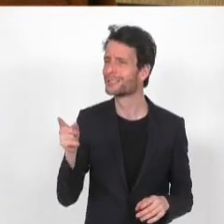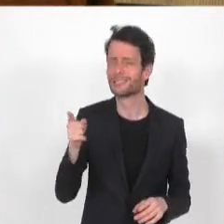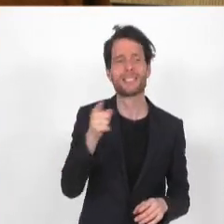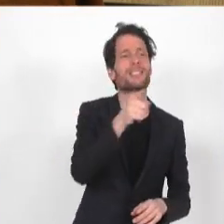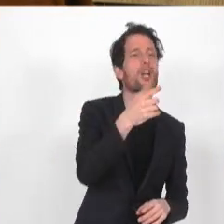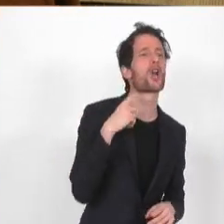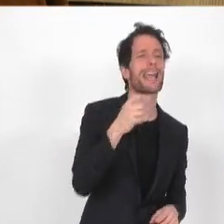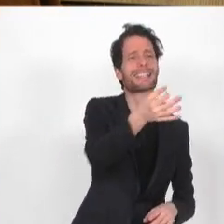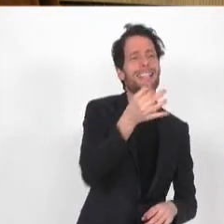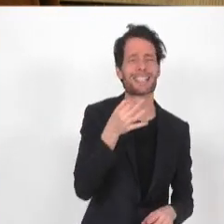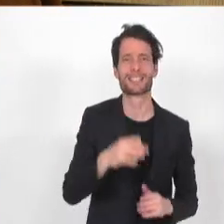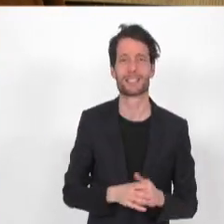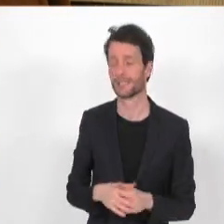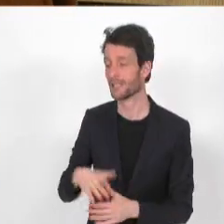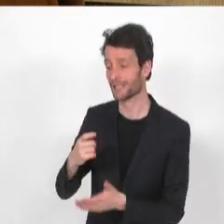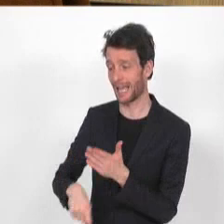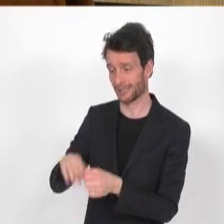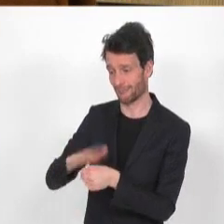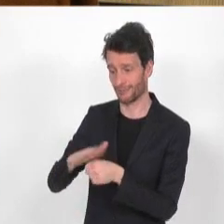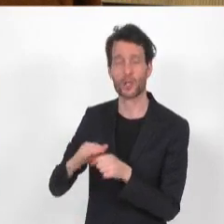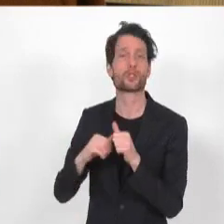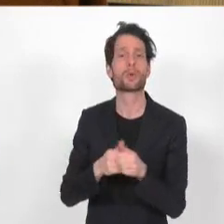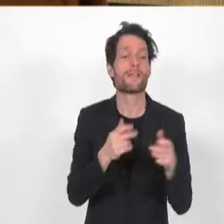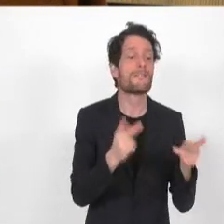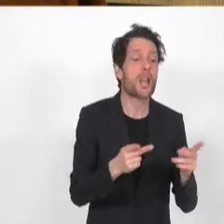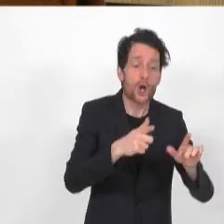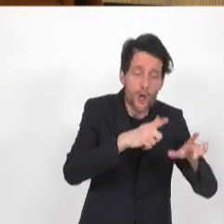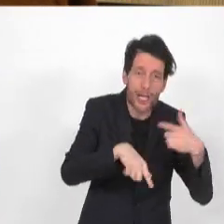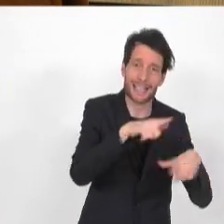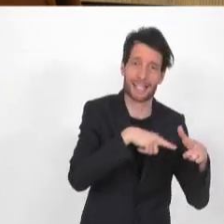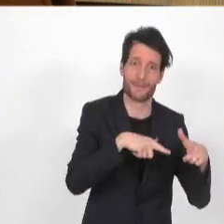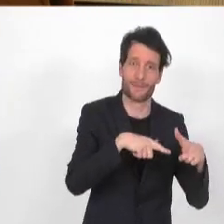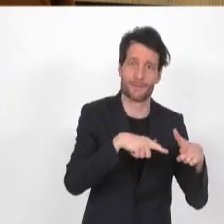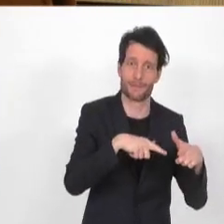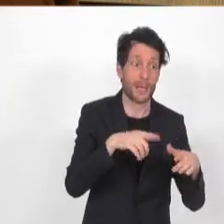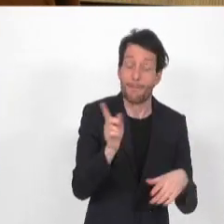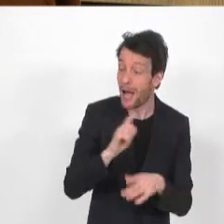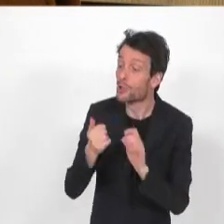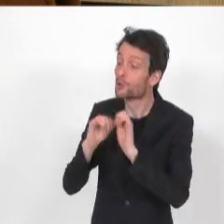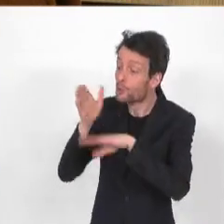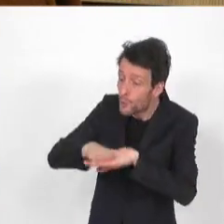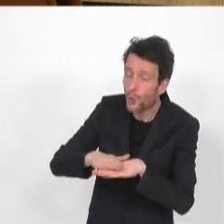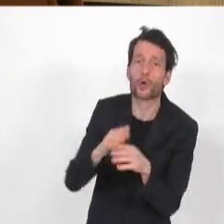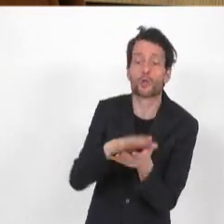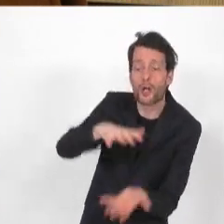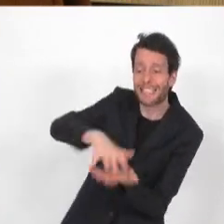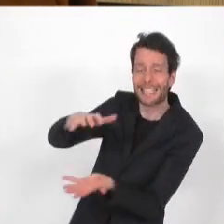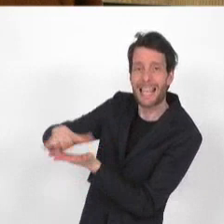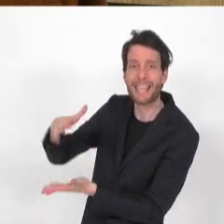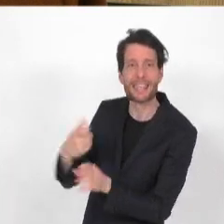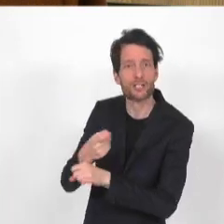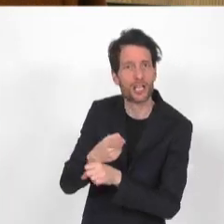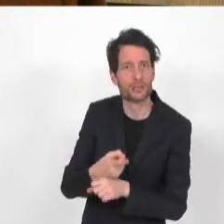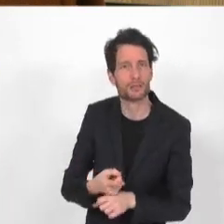notre collègue, la TEOM est basée sur la valeur locative cadastrale et non sur la quantité de déchets produits. Cela fait de la TEOM une